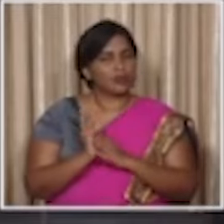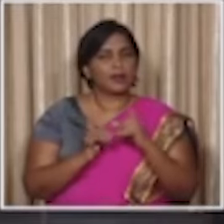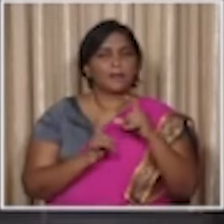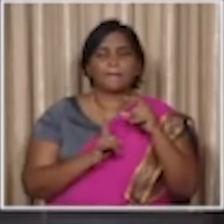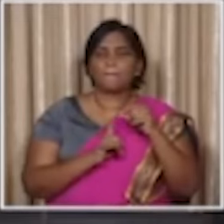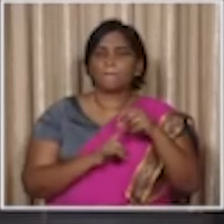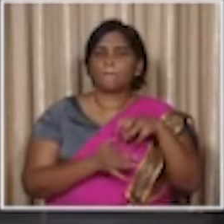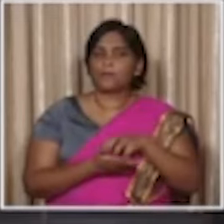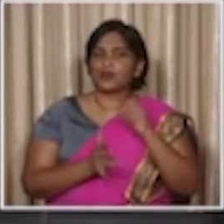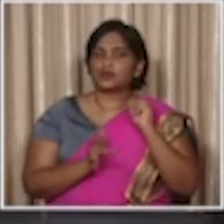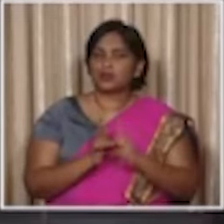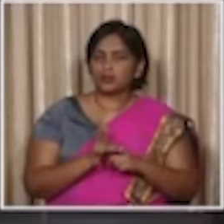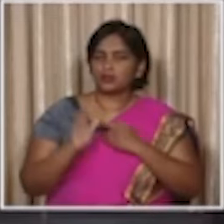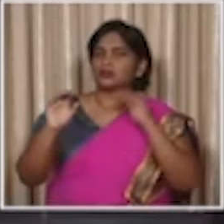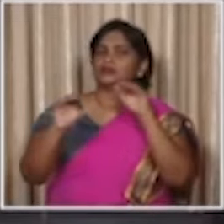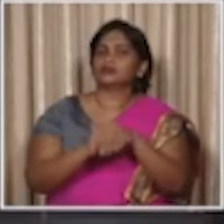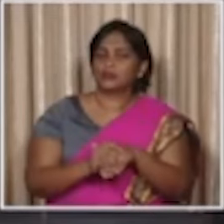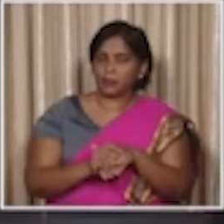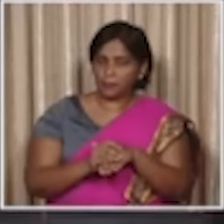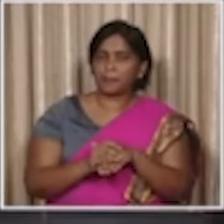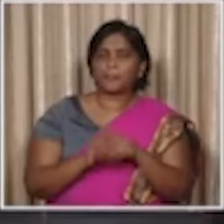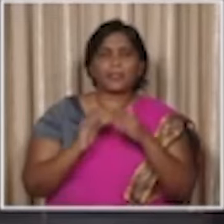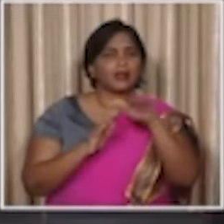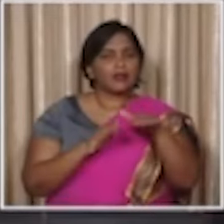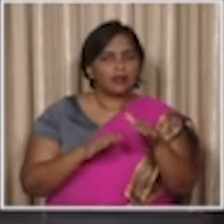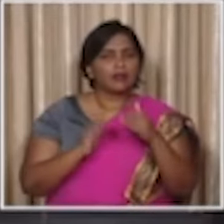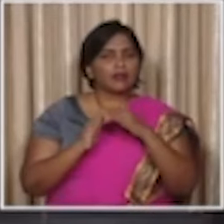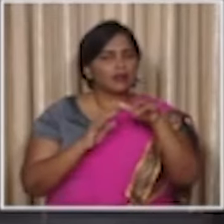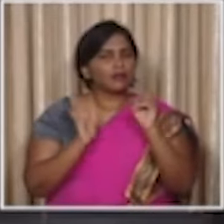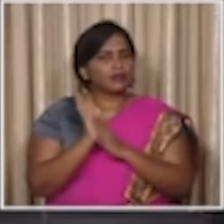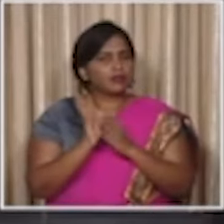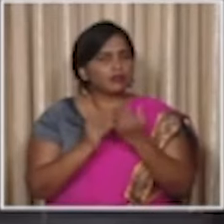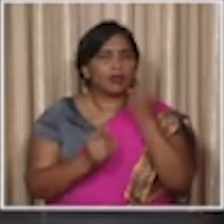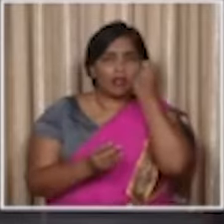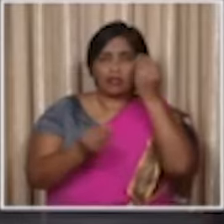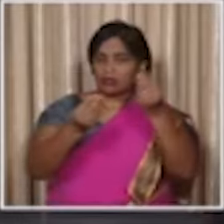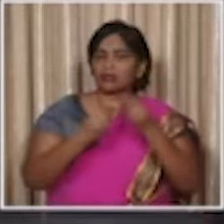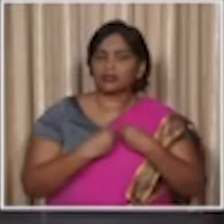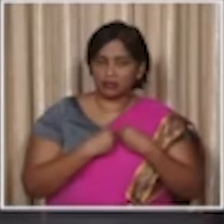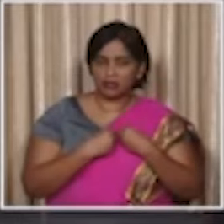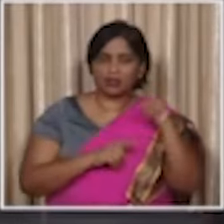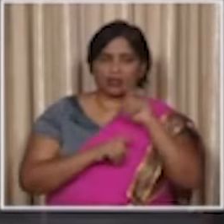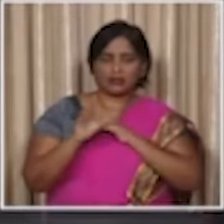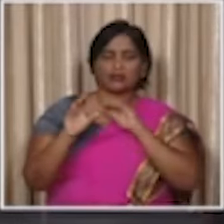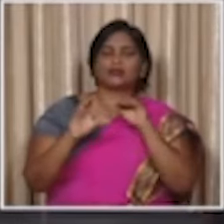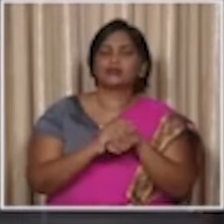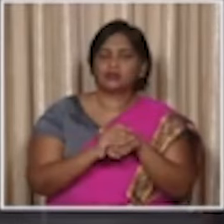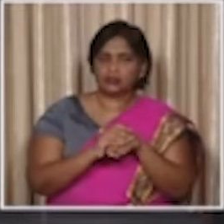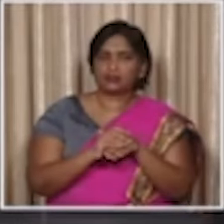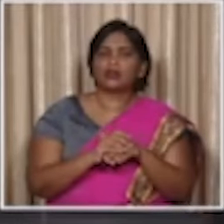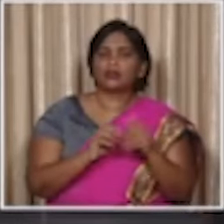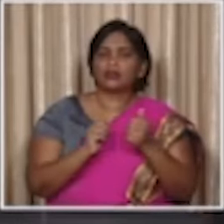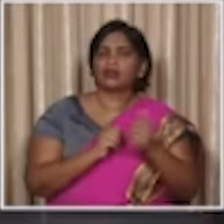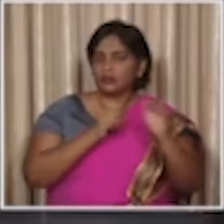ප්‍රාදේශීය සම්බන්ධීකරණ කමිටුවටත් සම්බන්ධ වෙලා ගමේ තියෙන ග්‍රාමීය කමිටු ලබා දෙන යෝජනාවලට ප්‍රැසින් වලට සම්බන්ධ වෙලා ඒ